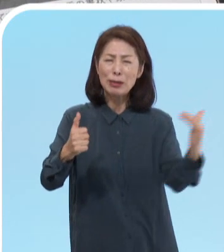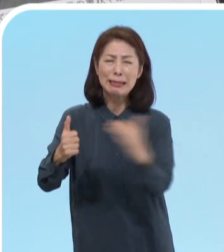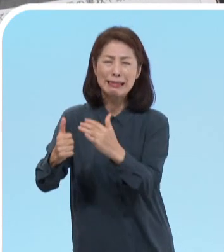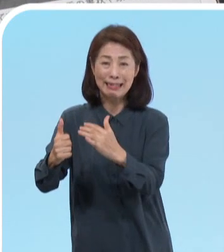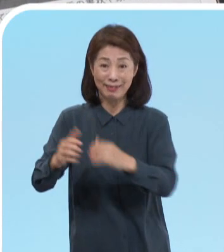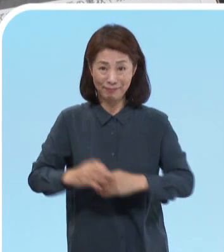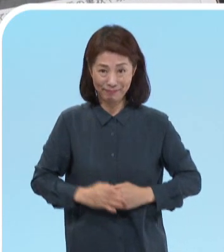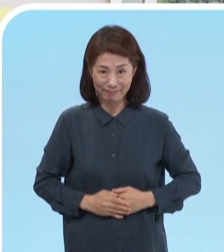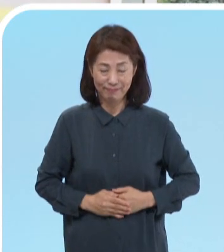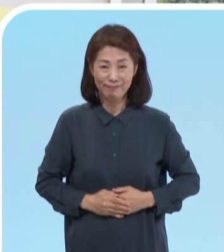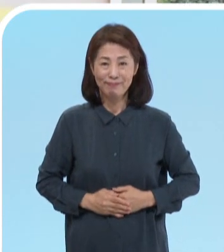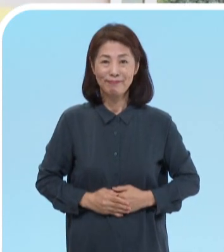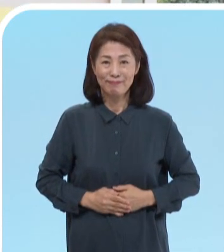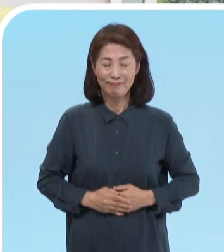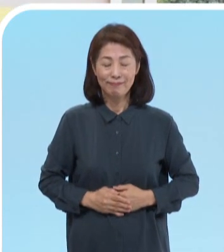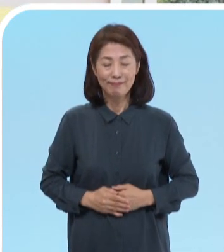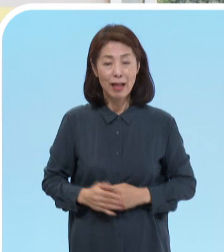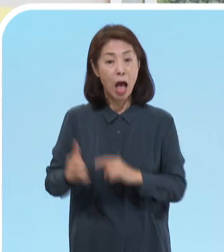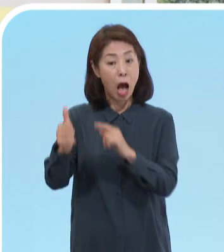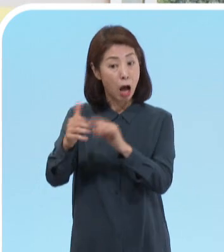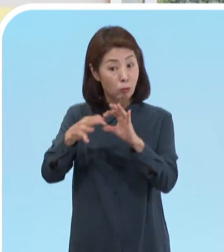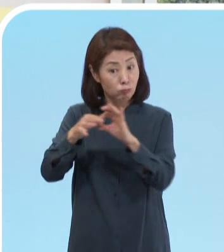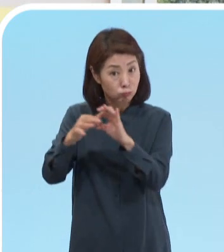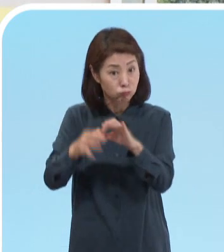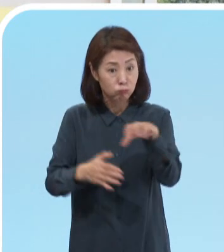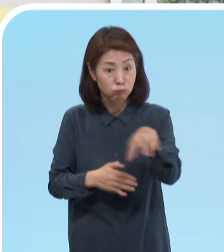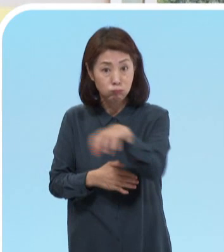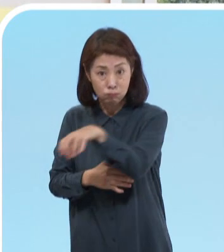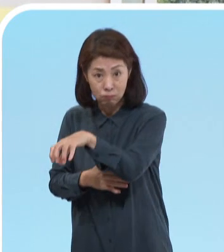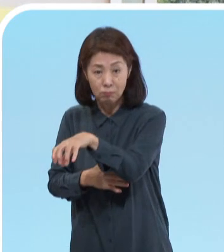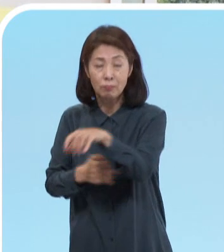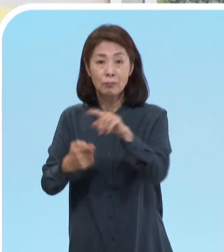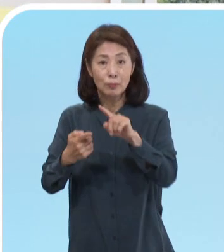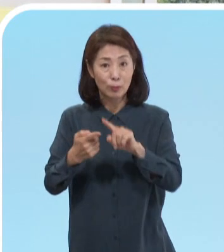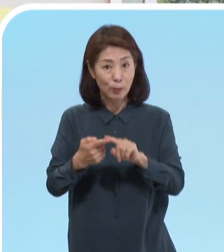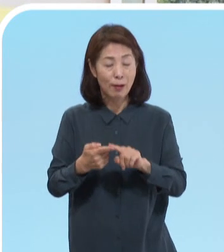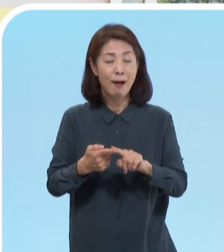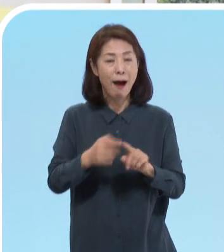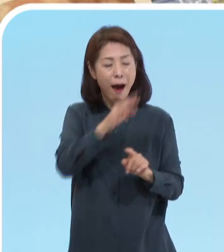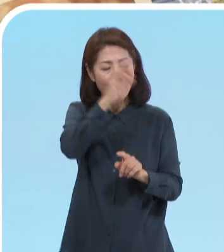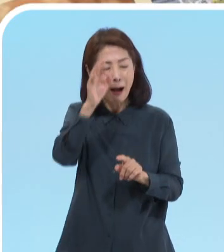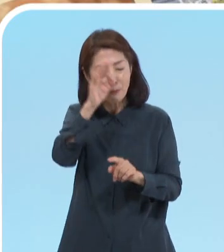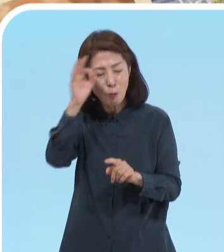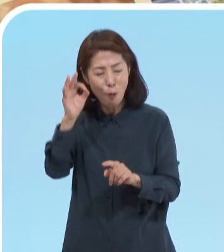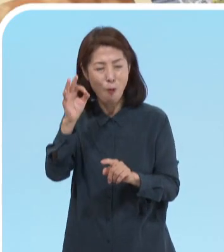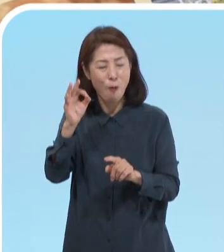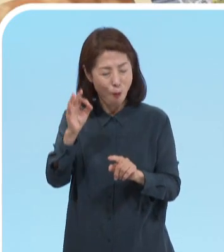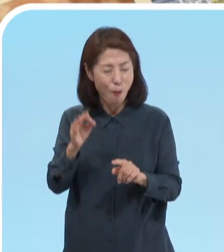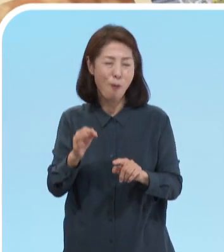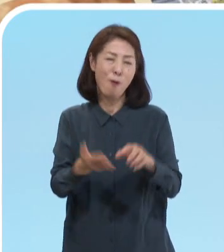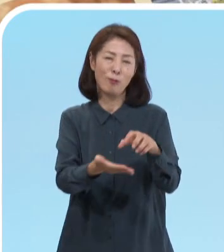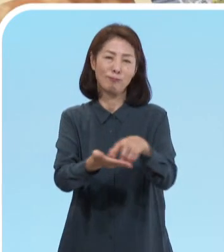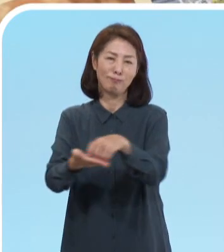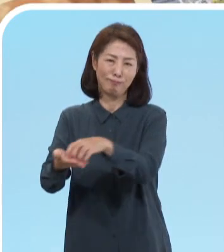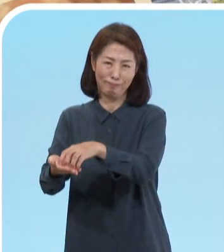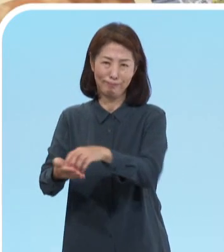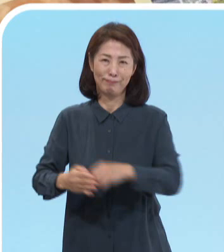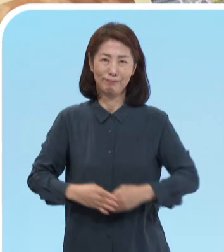気。マップには明智光秀ゆかりの地を巡る周遊コースや観光スポットも載っているんです